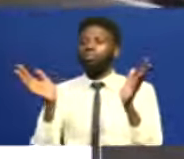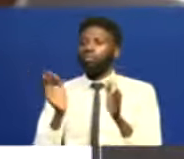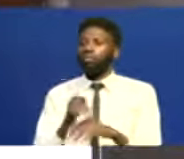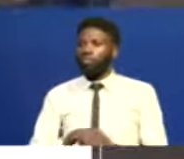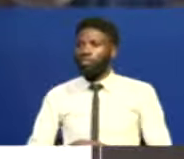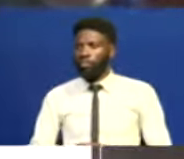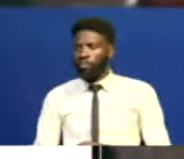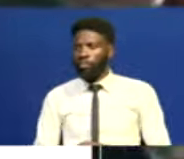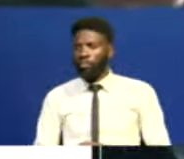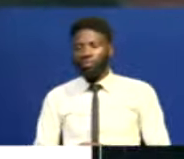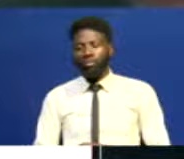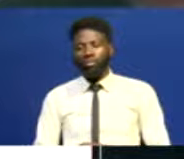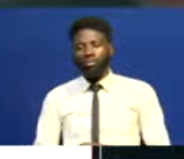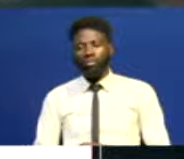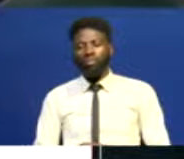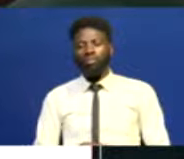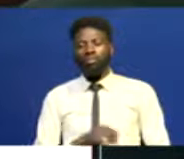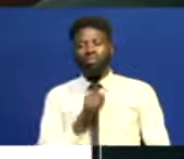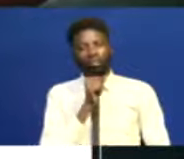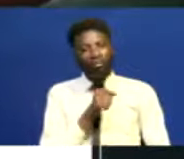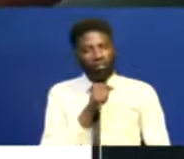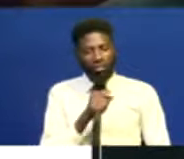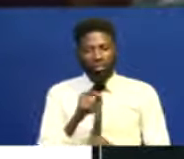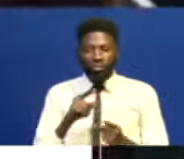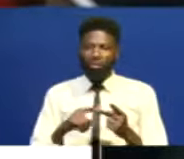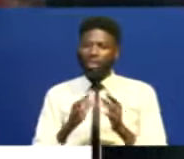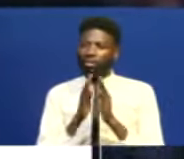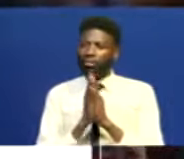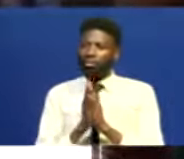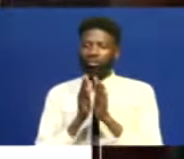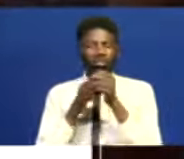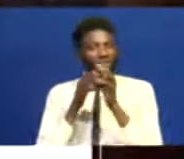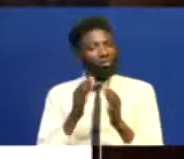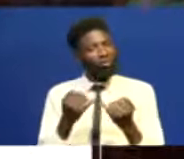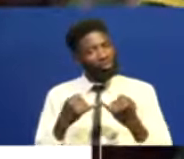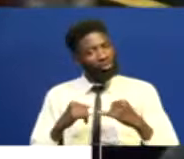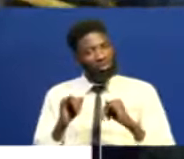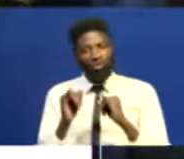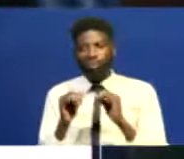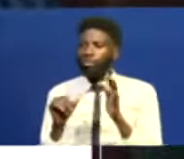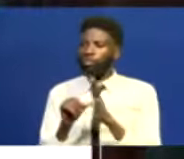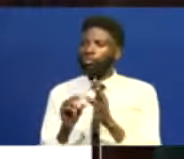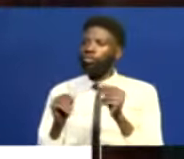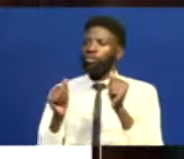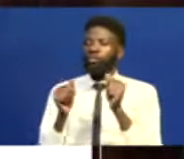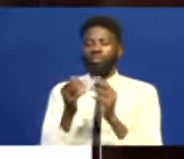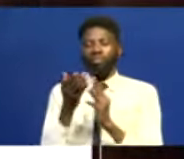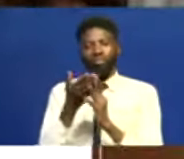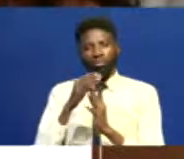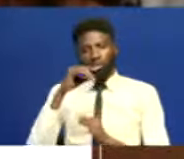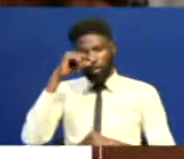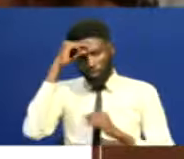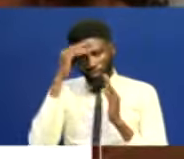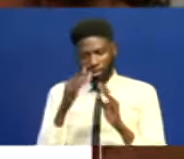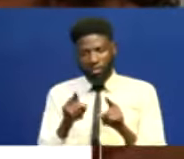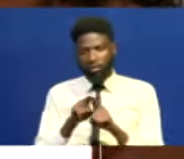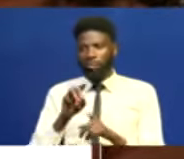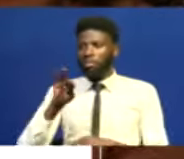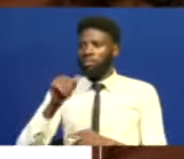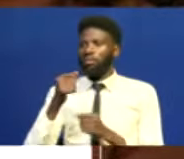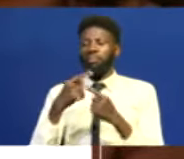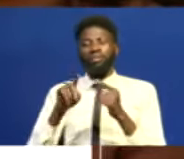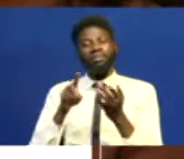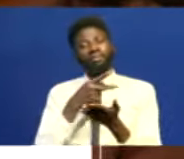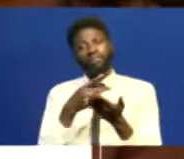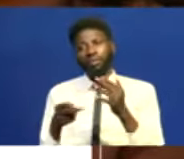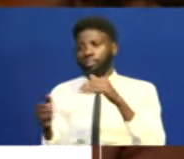na viongozi wa kidini za kusuluhisha mzozo baina ya gavana huyo na wanachama wa bunge la kaunti hiyo ziliambulia pakavu. Huko Meru,